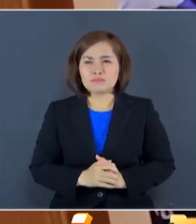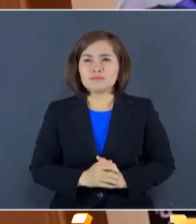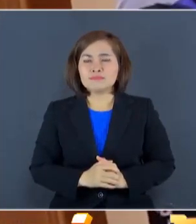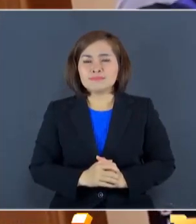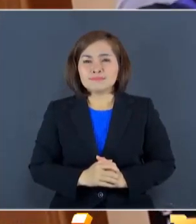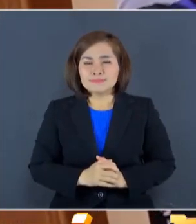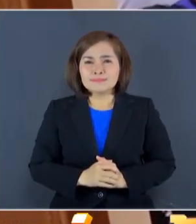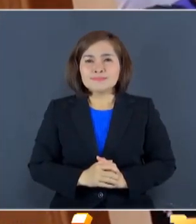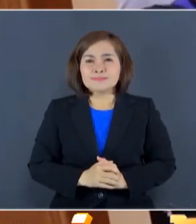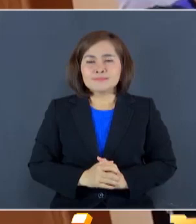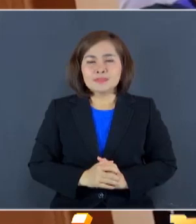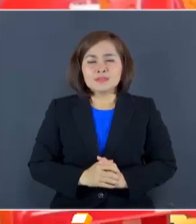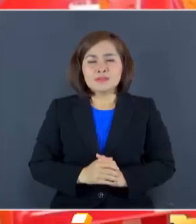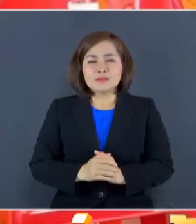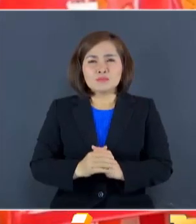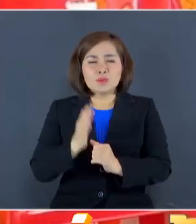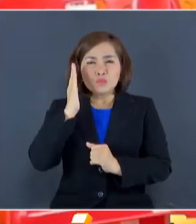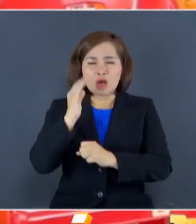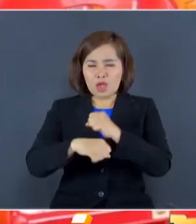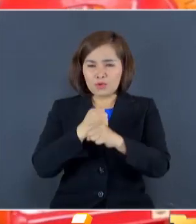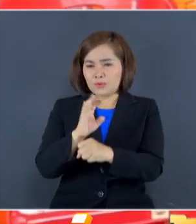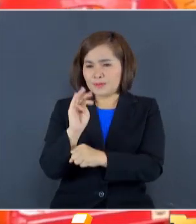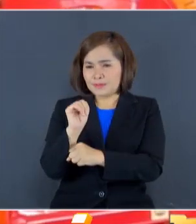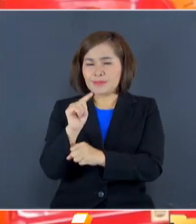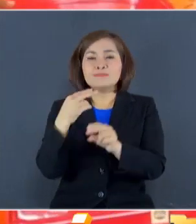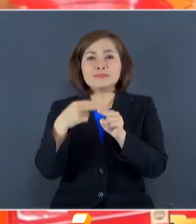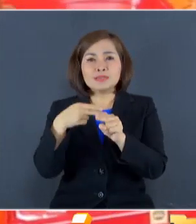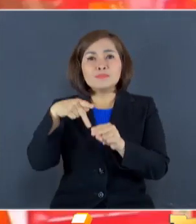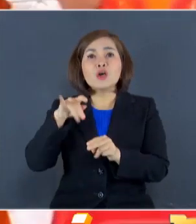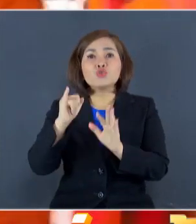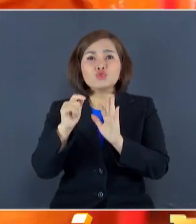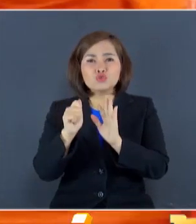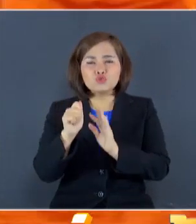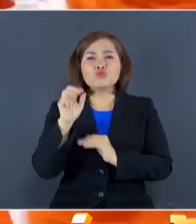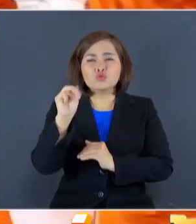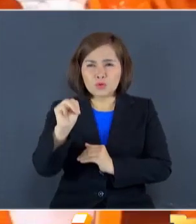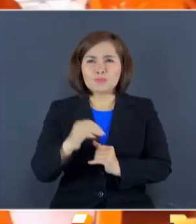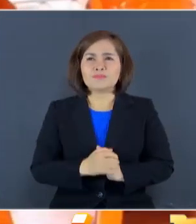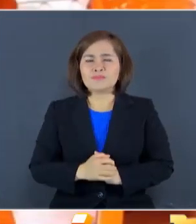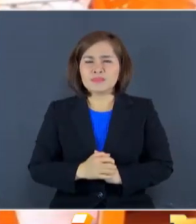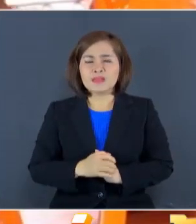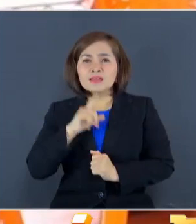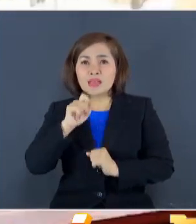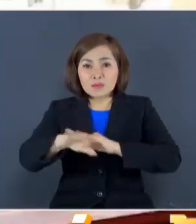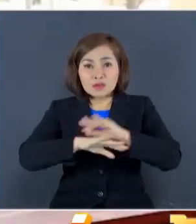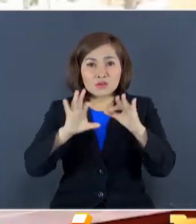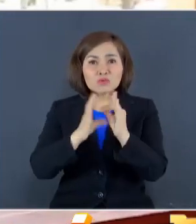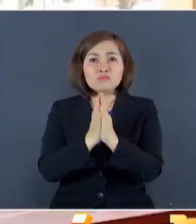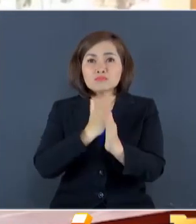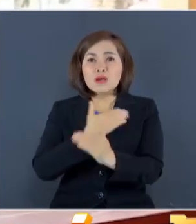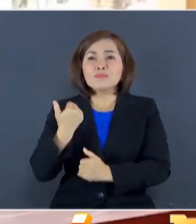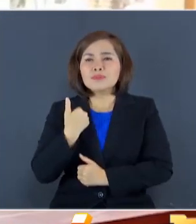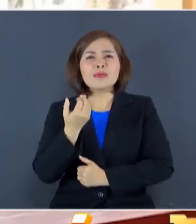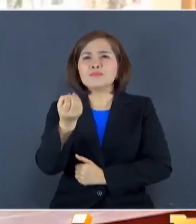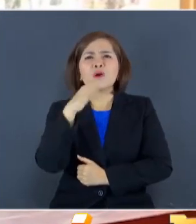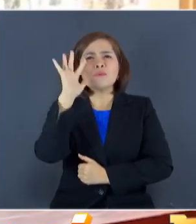สอบถามชื่อว่านายพยอมอายุ41ปีพระปกติต้องมีใบสุทธิถูกไหมฮะใบสุทธิมีไหมหลวงพ่อหลวงพี่ไม่มีเลยฮ